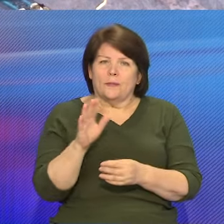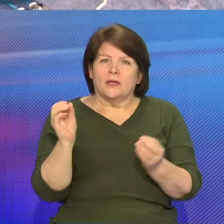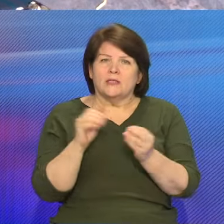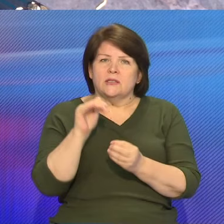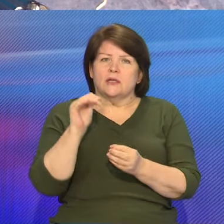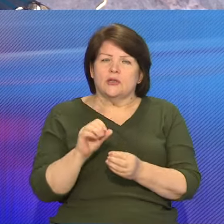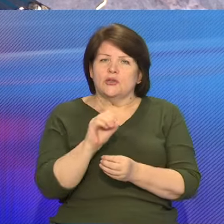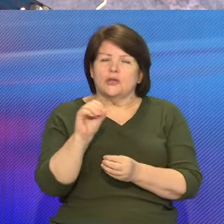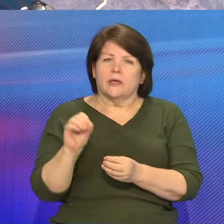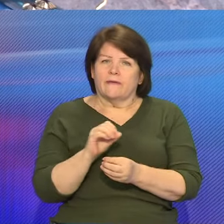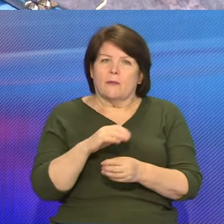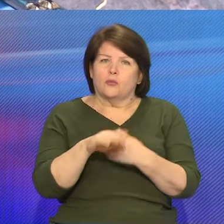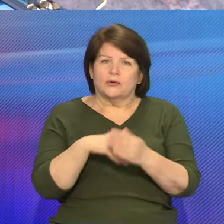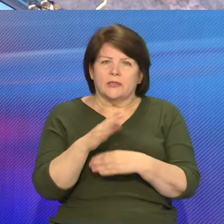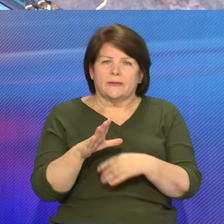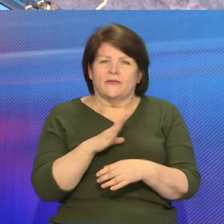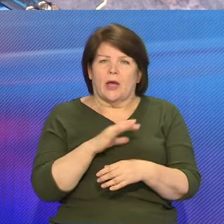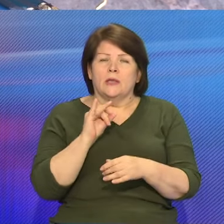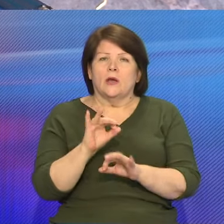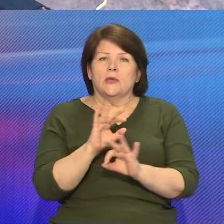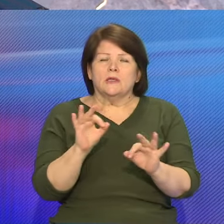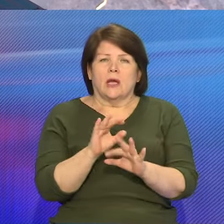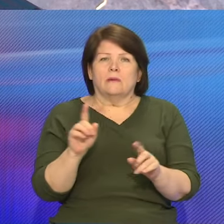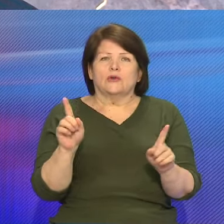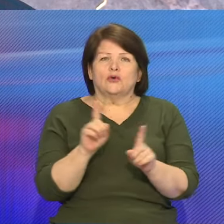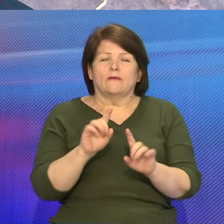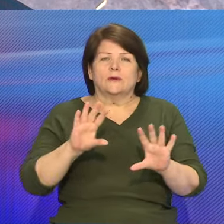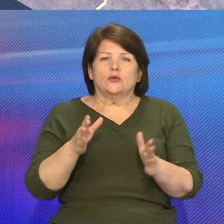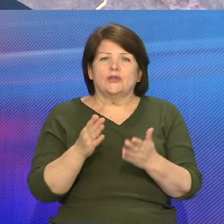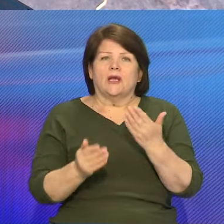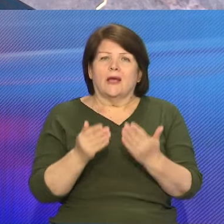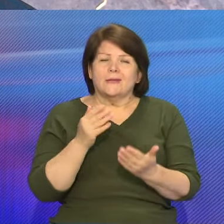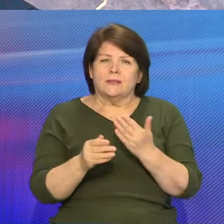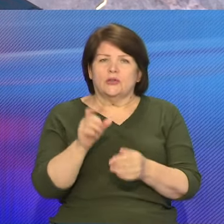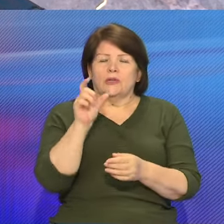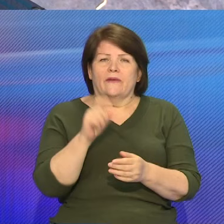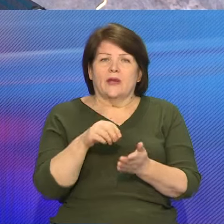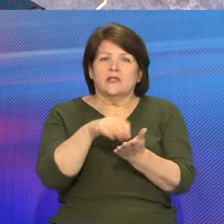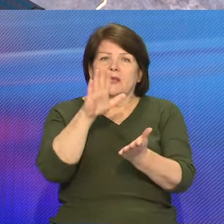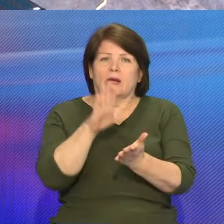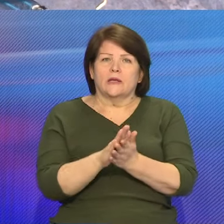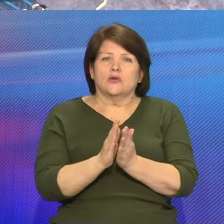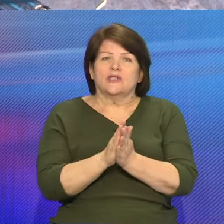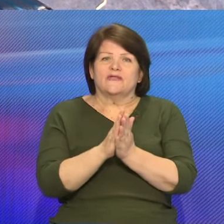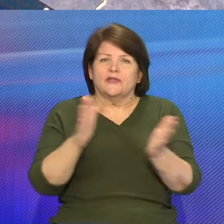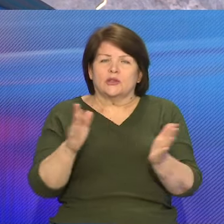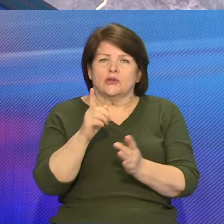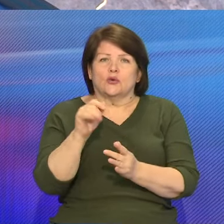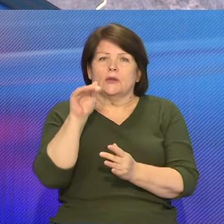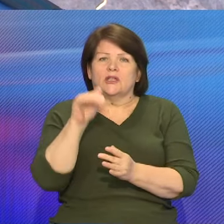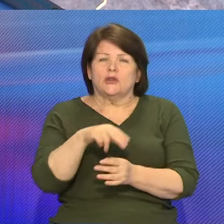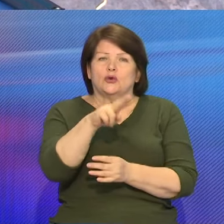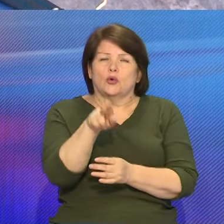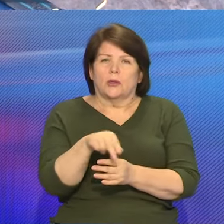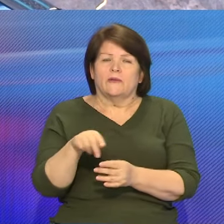многих происходит путаница. И разъясняем, что в случае, если человек декларирует свыше 100 тысяч долларов в эквиваленте,